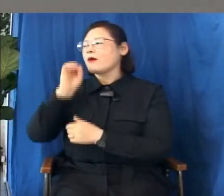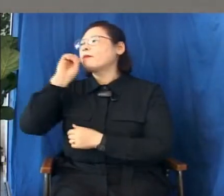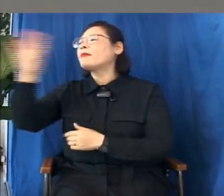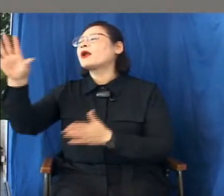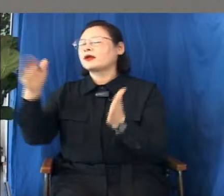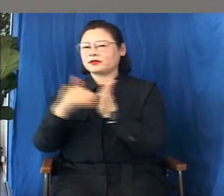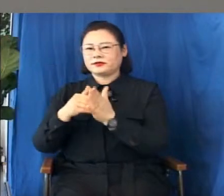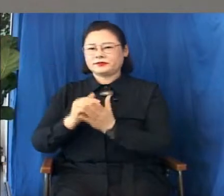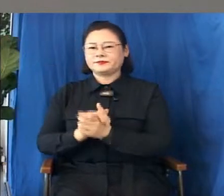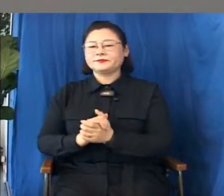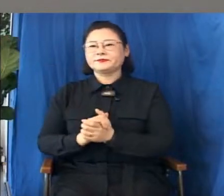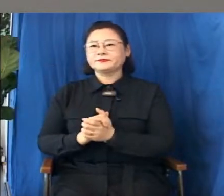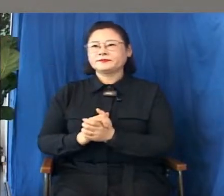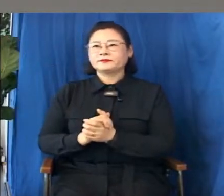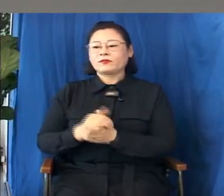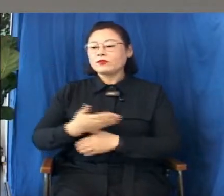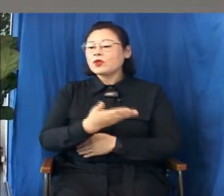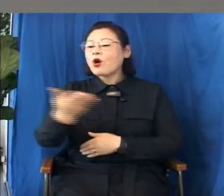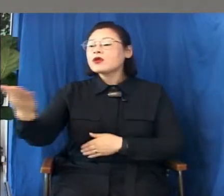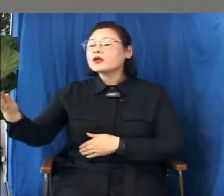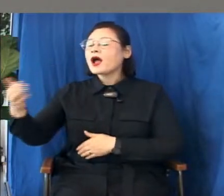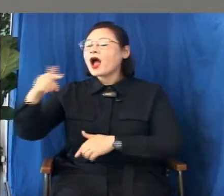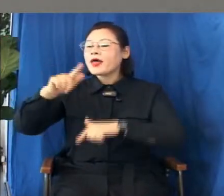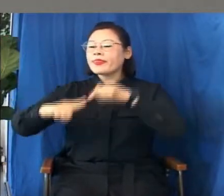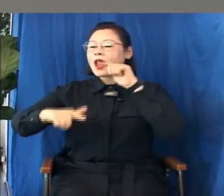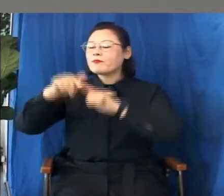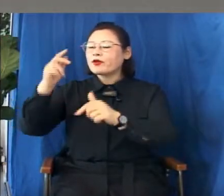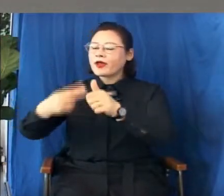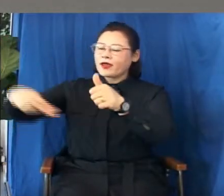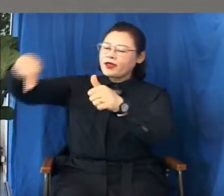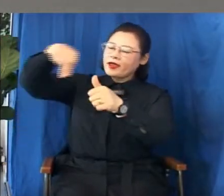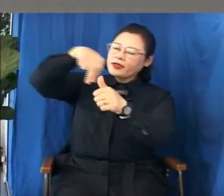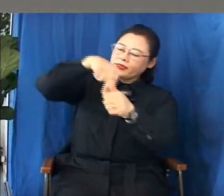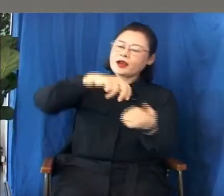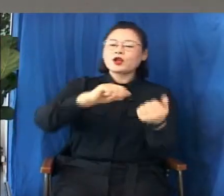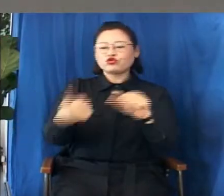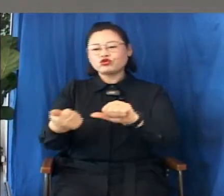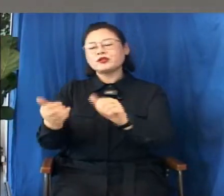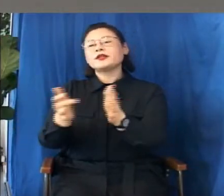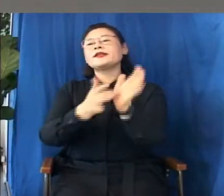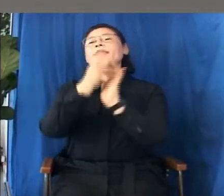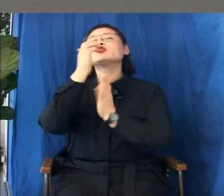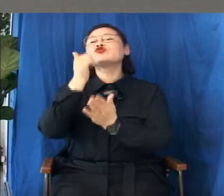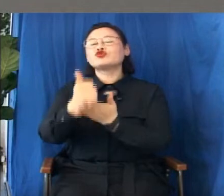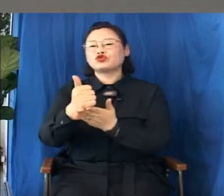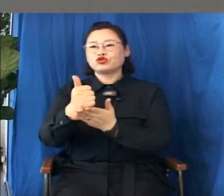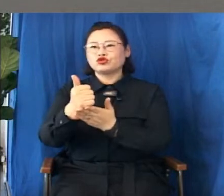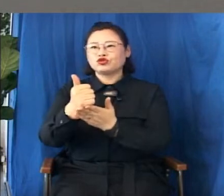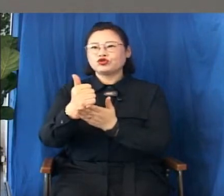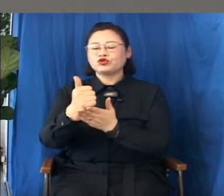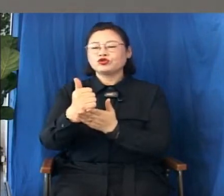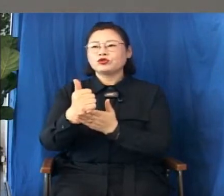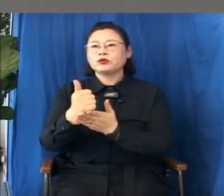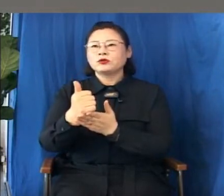것입니다. 너희가 나무에 달아 죽인 예수. 여러분, 빌라도가